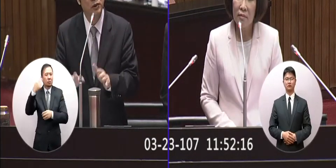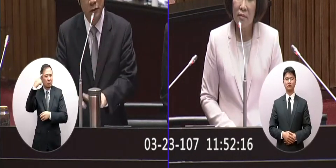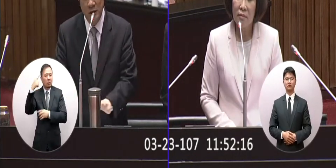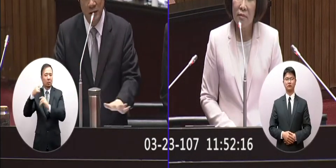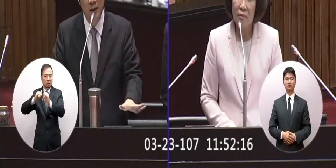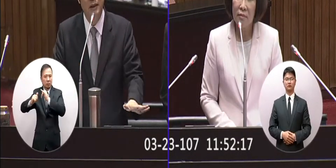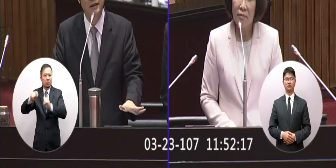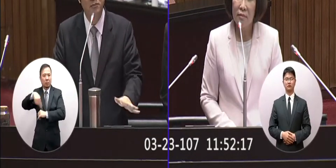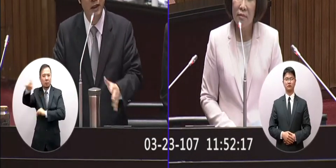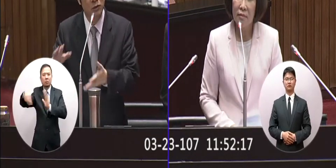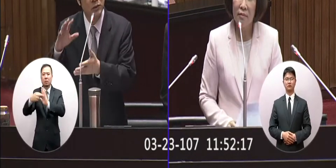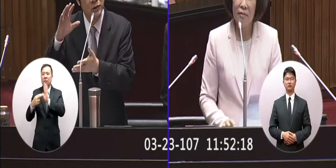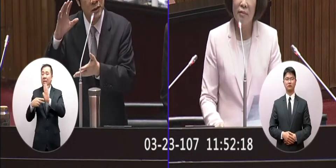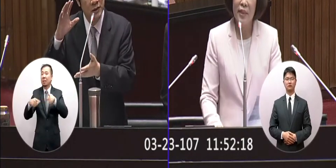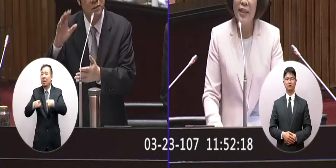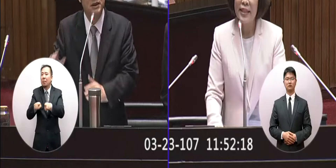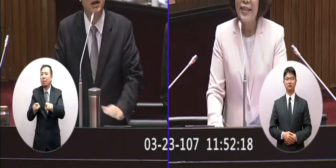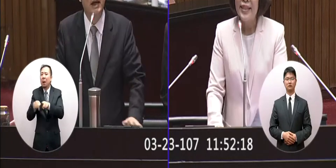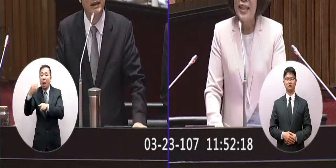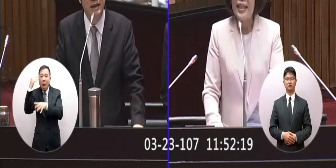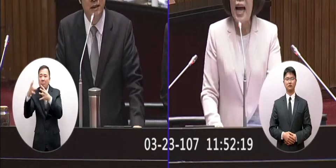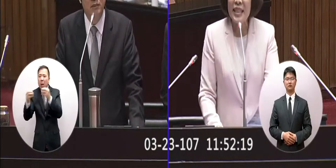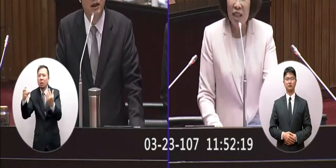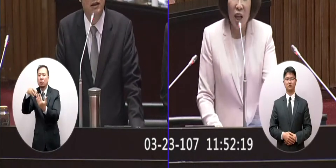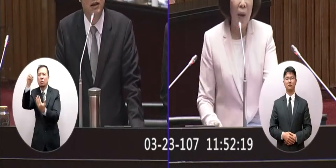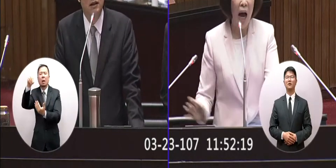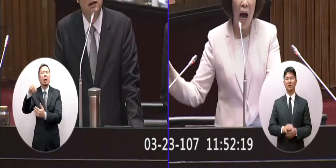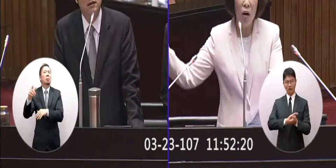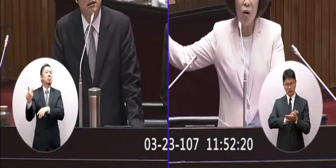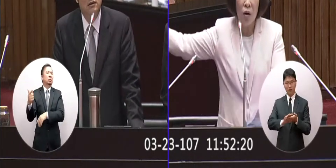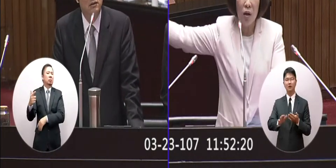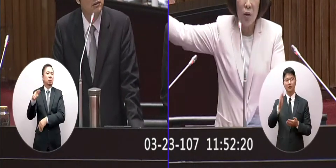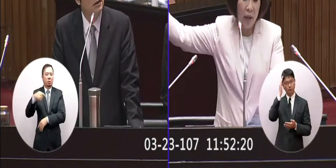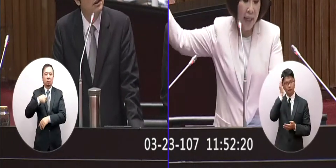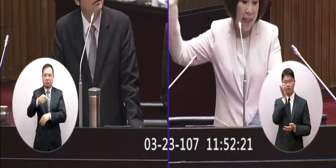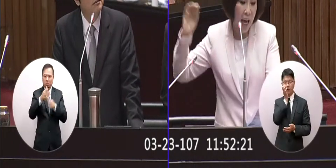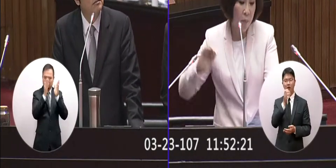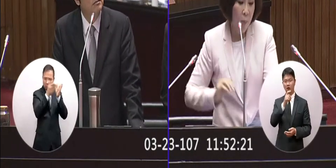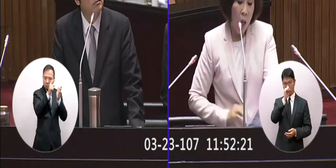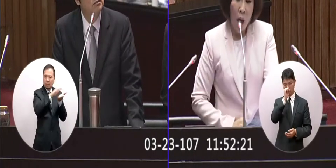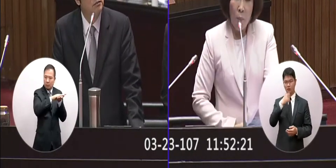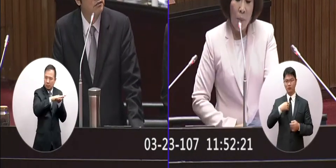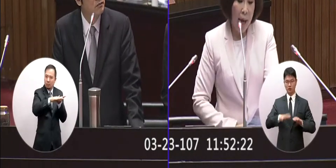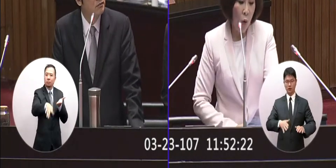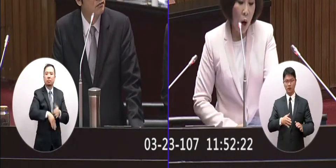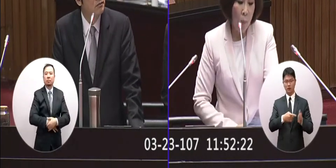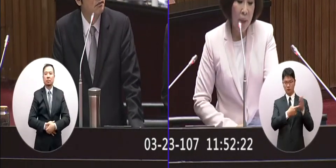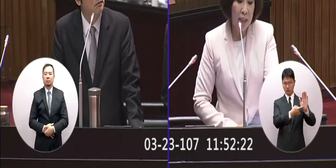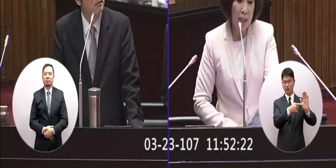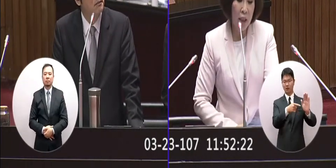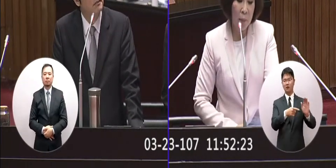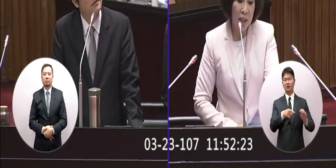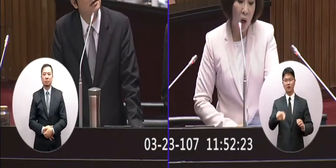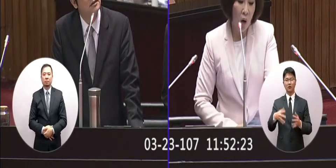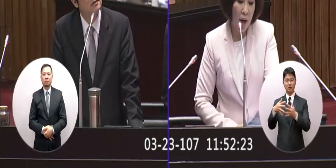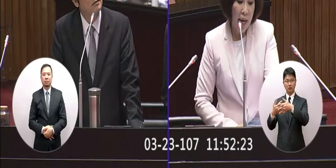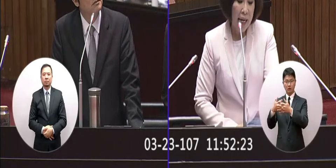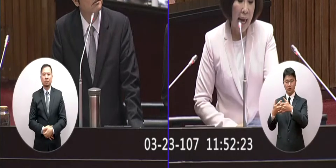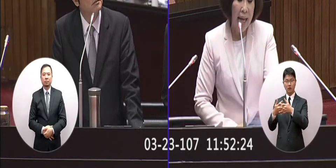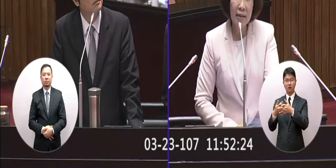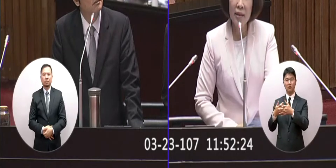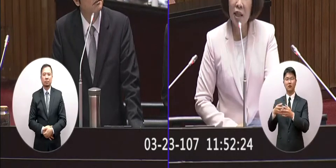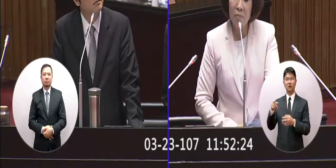说，不会选择一般的煤，我们会选择比较干净的煤。 干净的煤，好，我给你看，美国密西西比